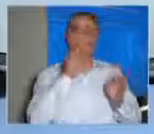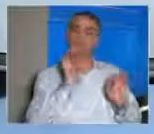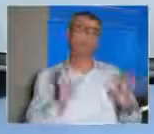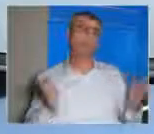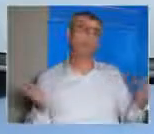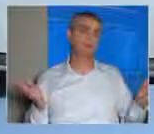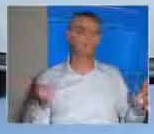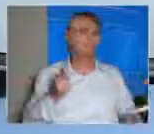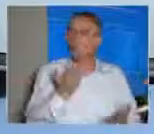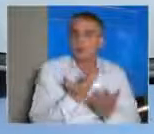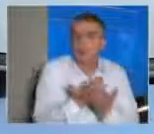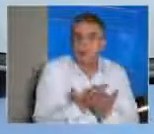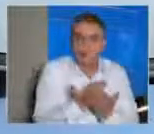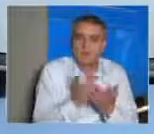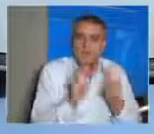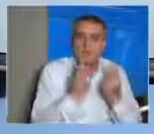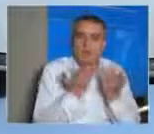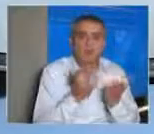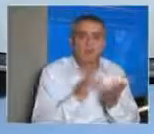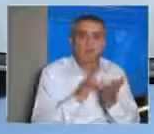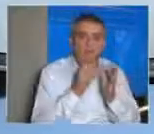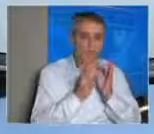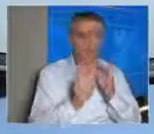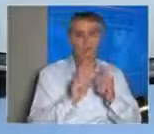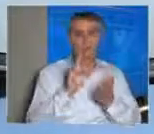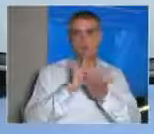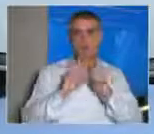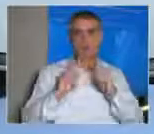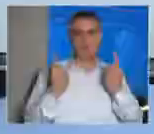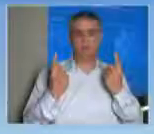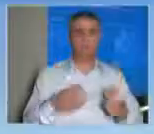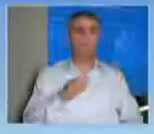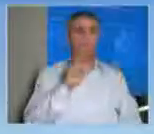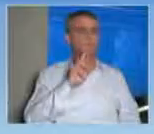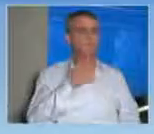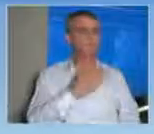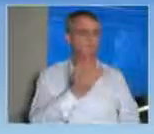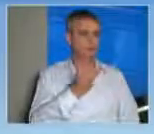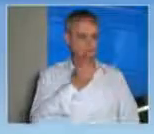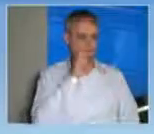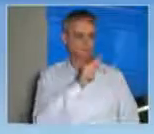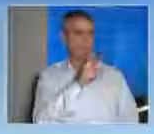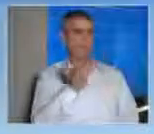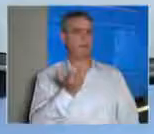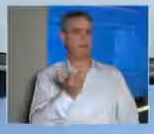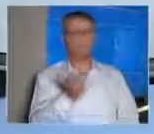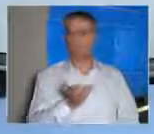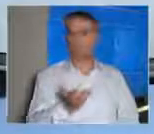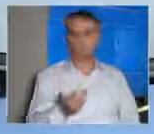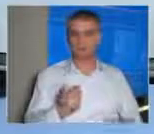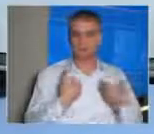לגמרי. אבל עובדה שזה קורה במקומות מסוימים, וזה לא קורה במקומות אחרים. מורן, כן, את מסתכלת על זה ו... לא,